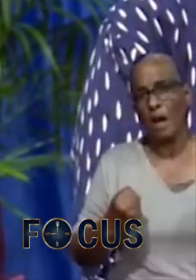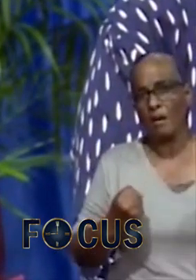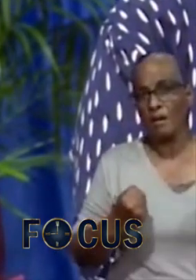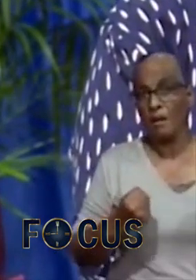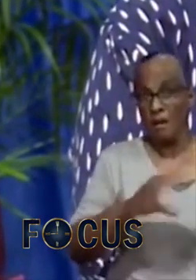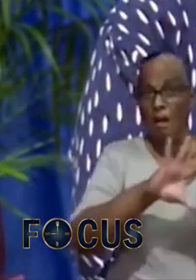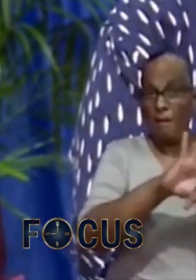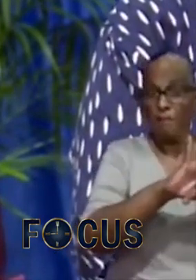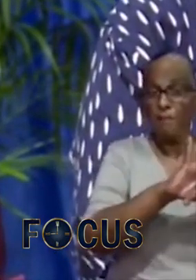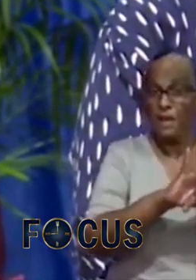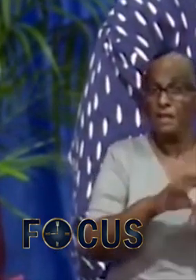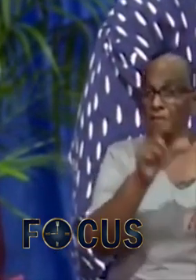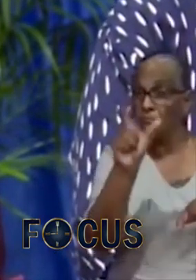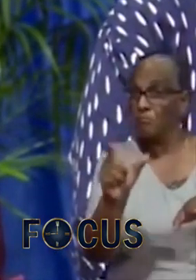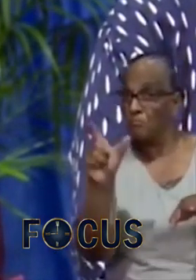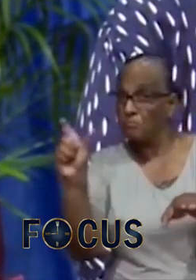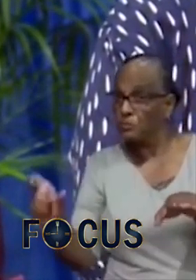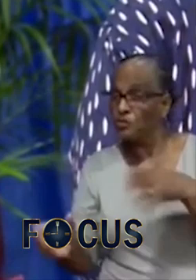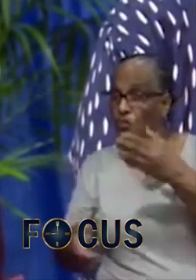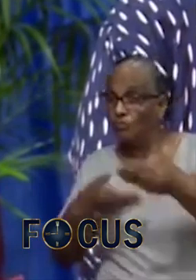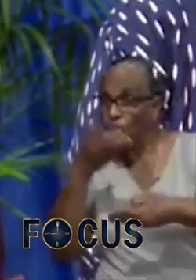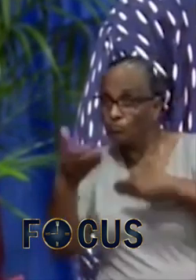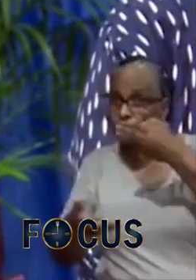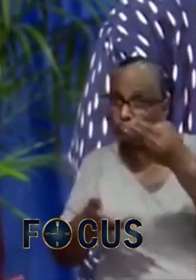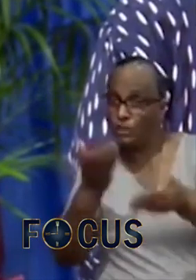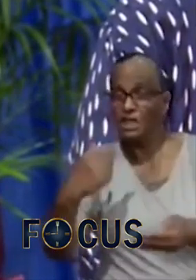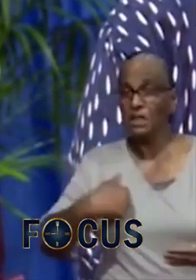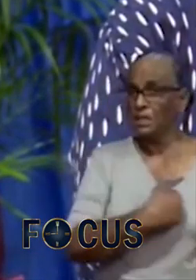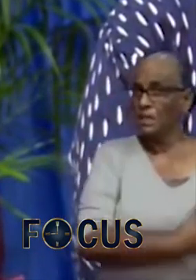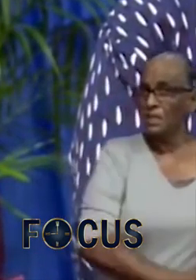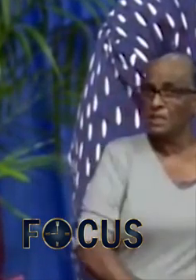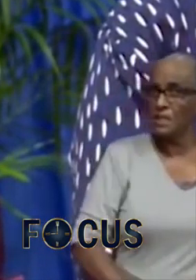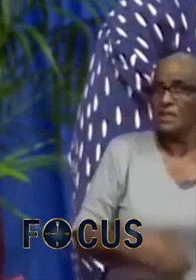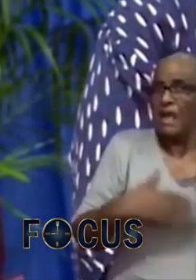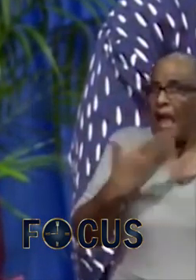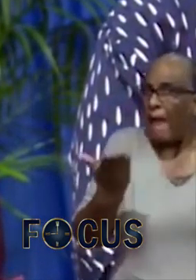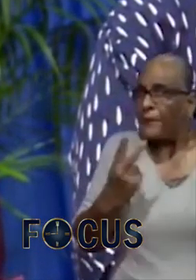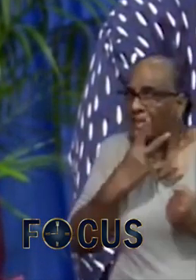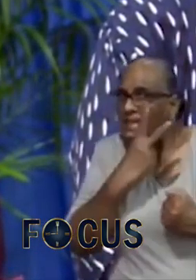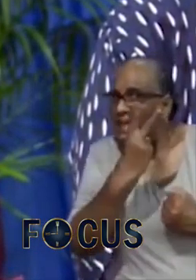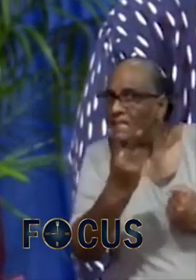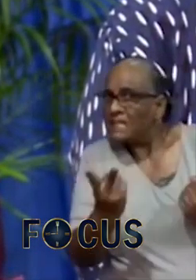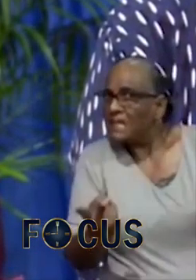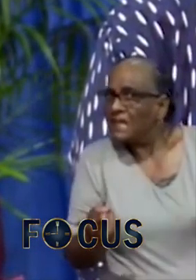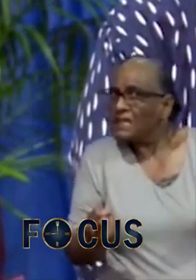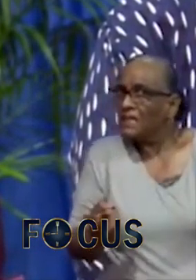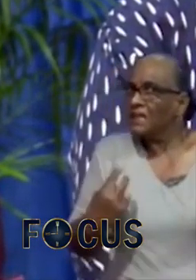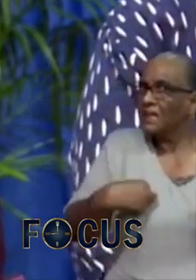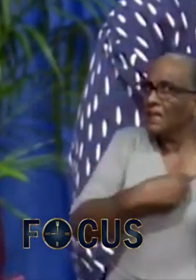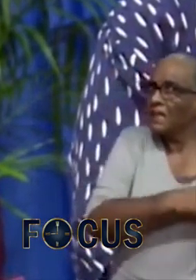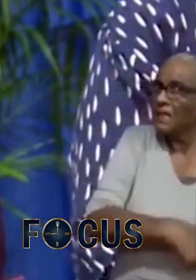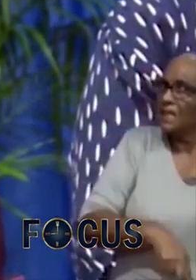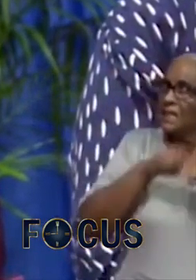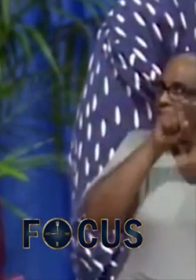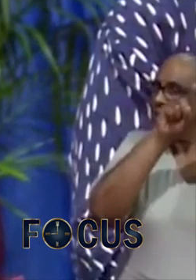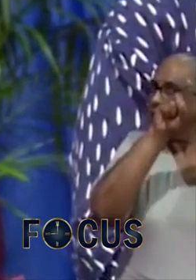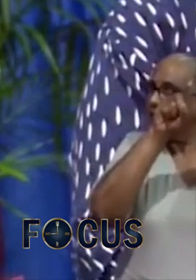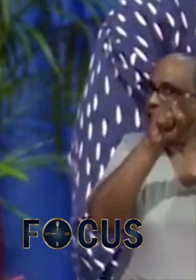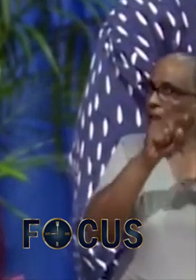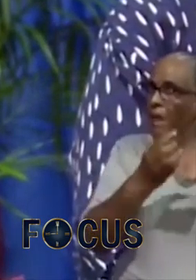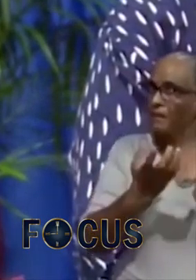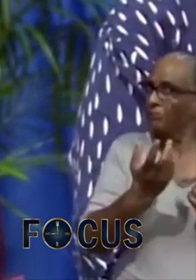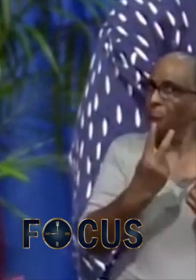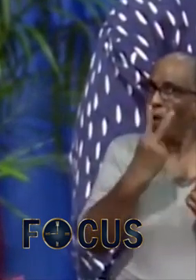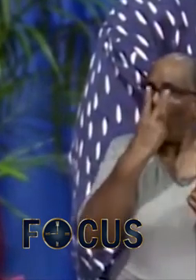specialisten die mee hebben gedaan daaraan, hebben die vraag ook gedeponeerd bij de Chinezen. Hebben jullie iets gemerkt aan veel gevallen